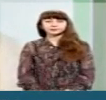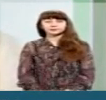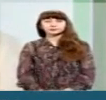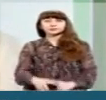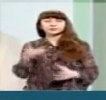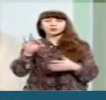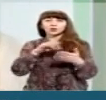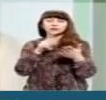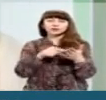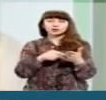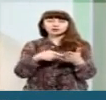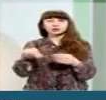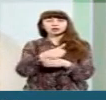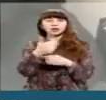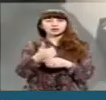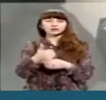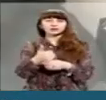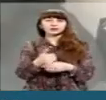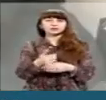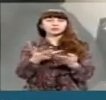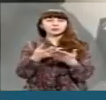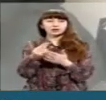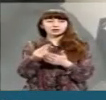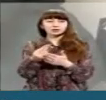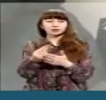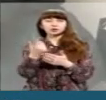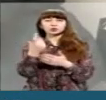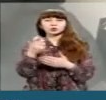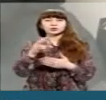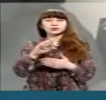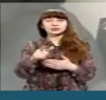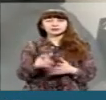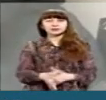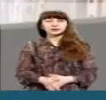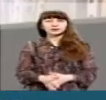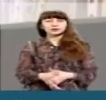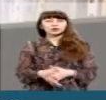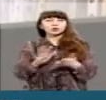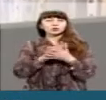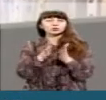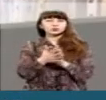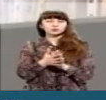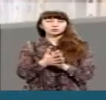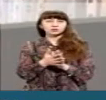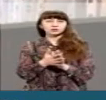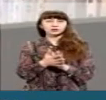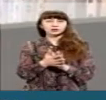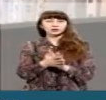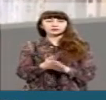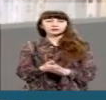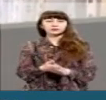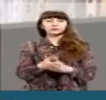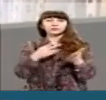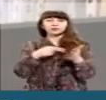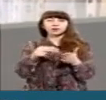бағасы 5600 теңге деп белгіленген. Сату сатып алу рәсімдері бойынша қызмет құны жылжымайтын мүлік түріне байланысты өзгереді. Егер